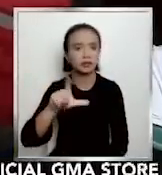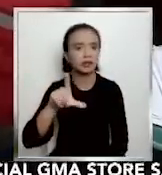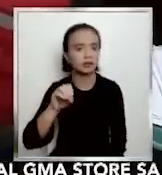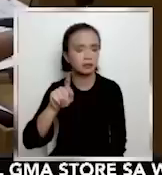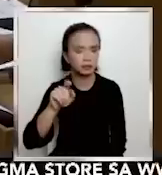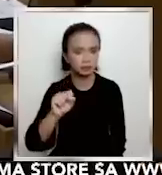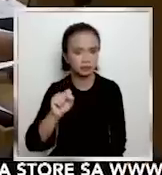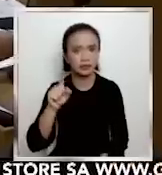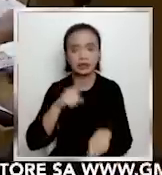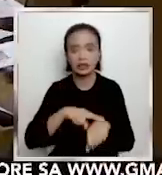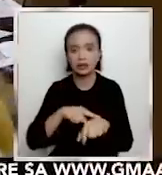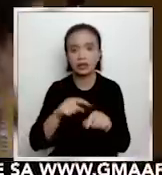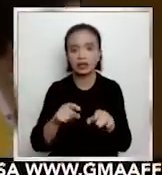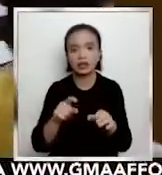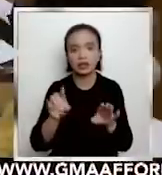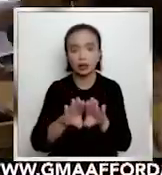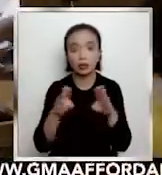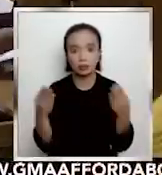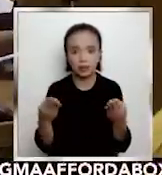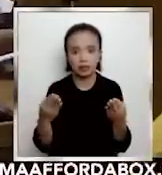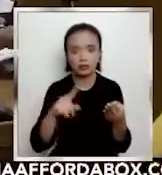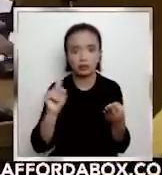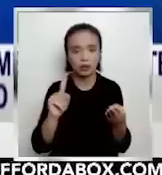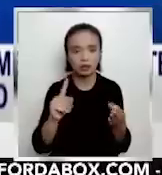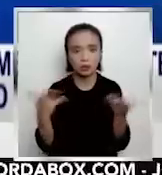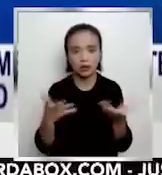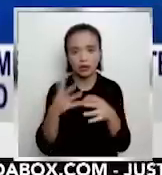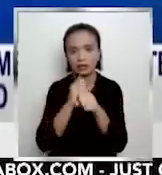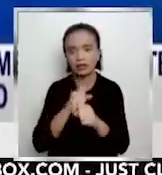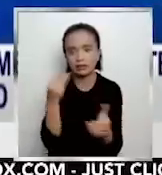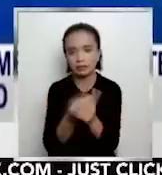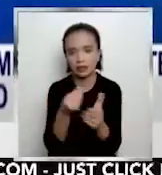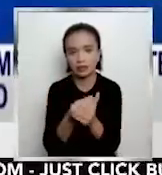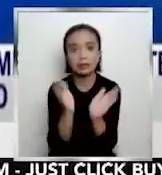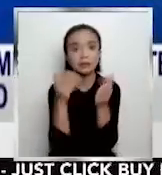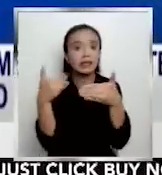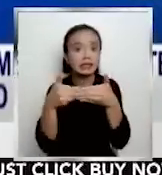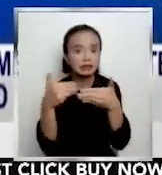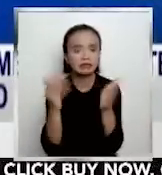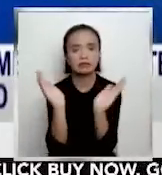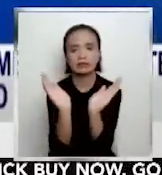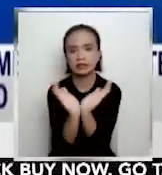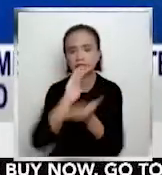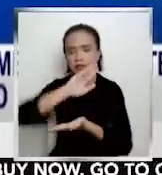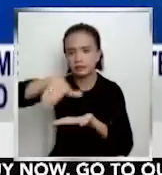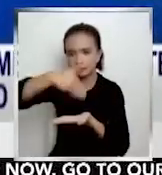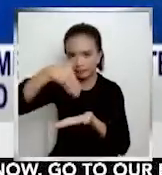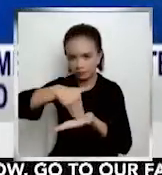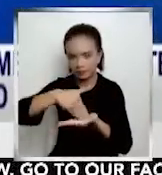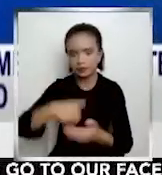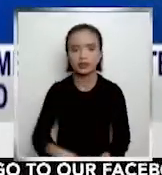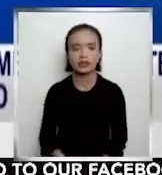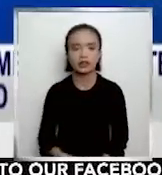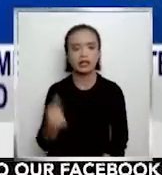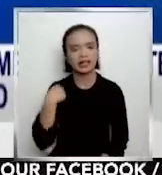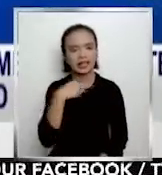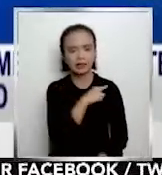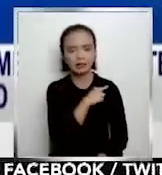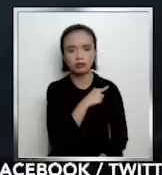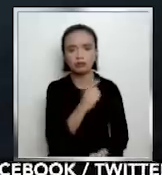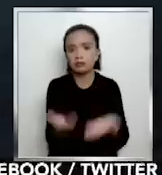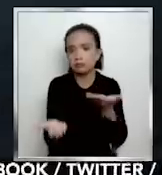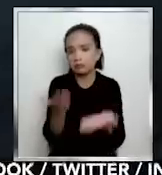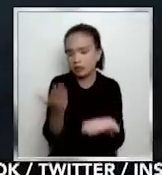karagdagang payout and processing center malapit sa central office. Sa Metro Manila, magbubukas tayo in siguro give me 45 to 60